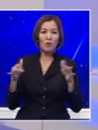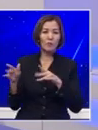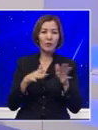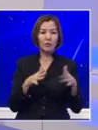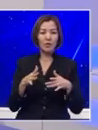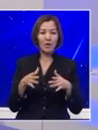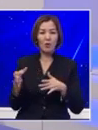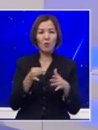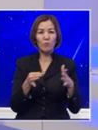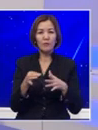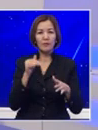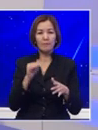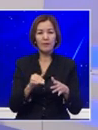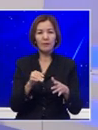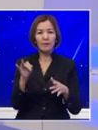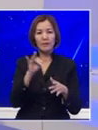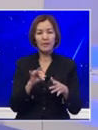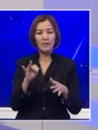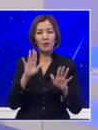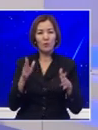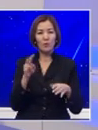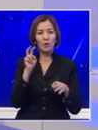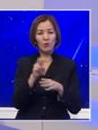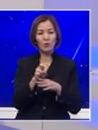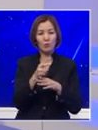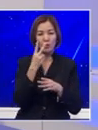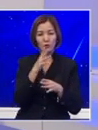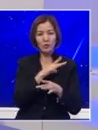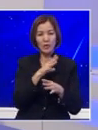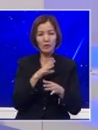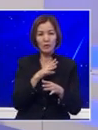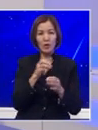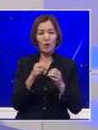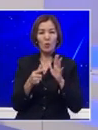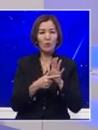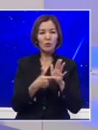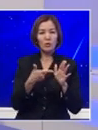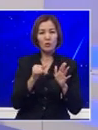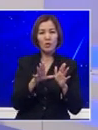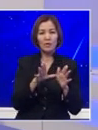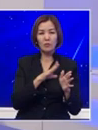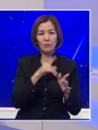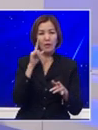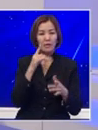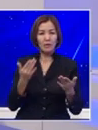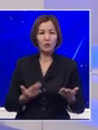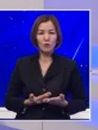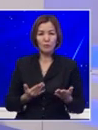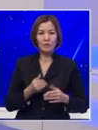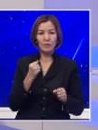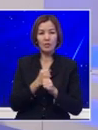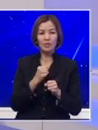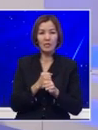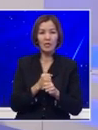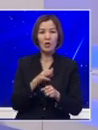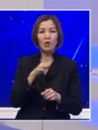өңірлері мен облыстан мыңдаған адам тарихи оқиғаны көруге жиналыпты. Олар 17-ші ғасырға түспесе де, қазақ тұрмысы даласына жасалған